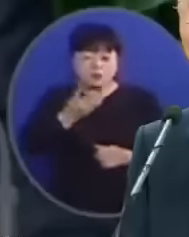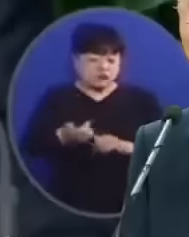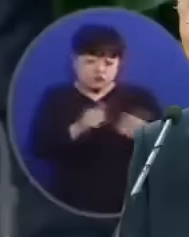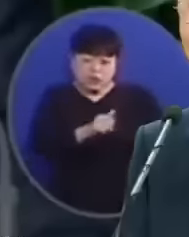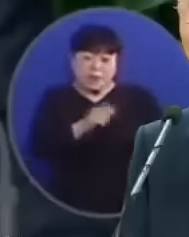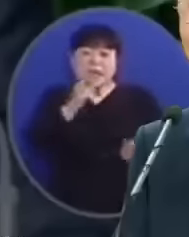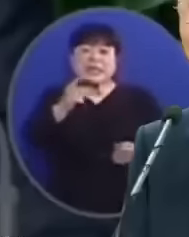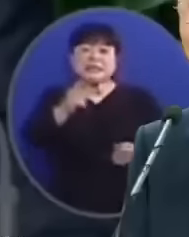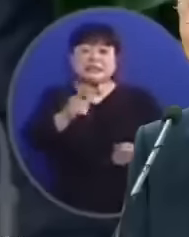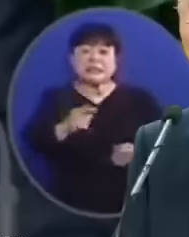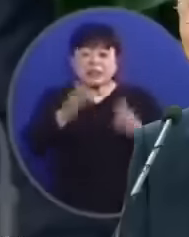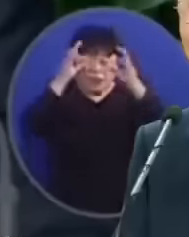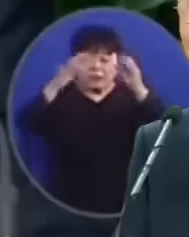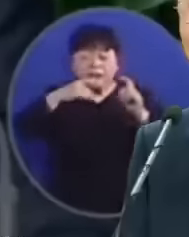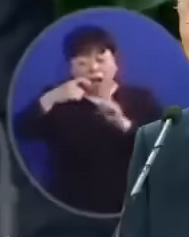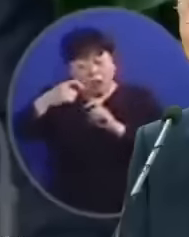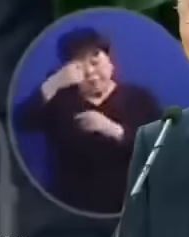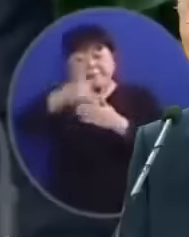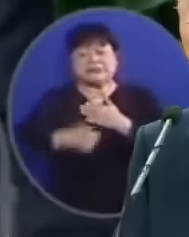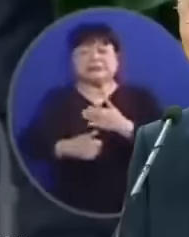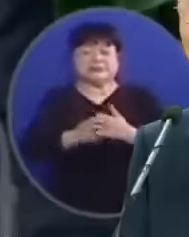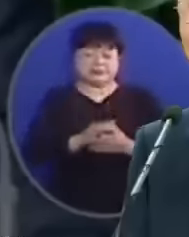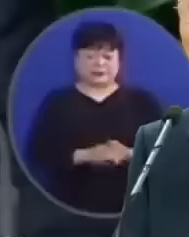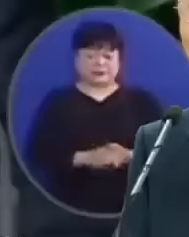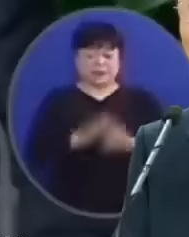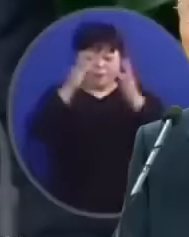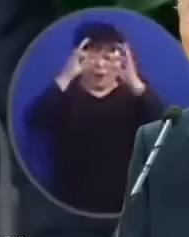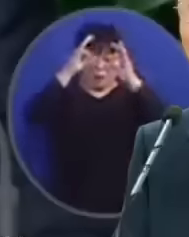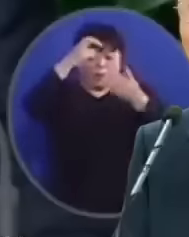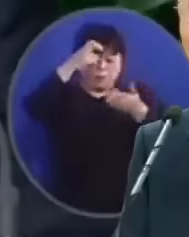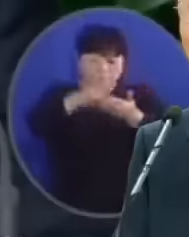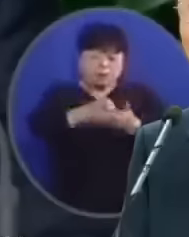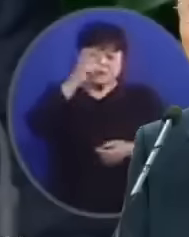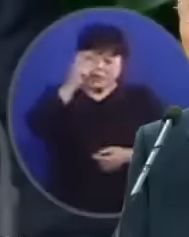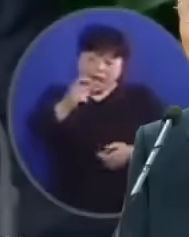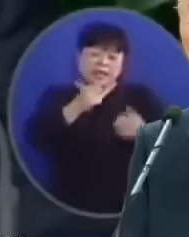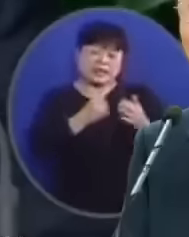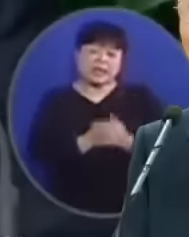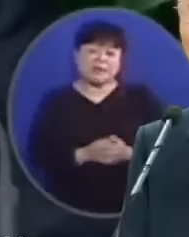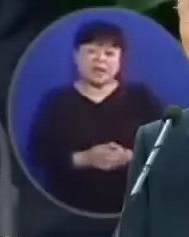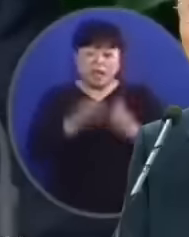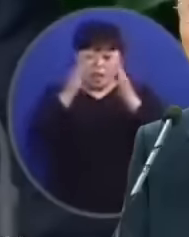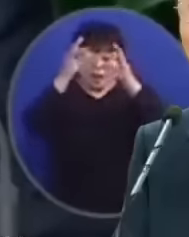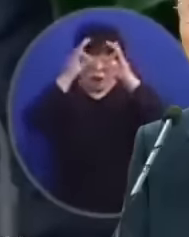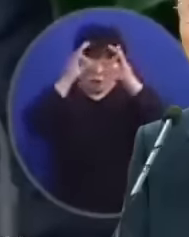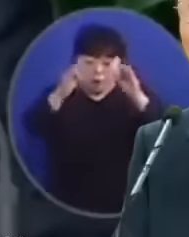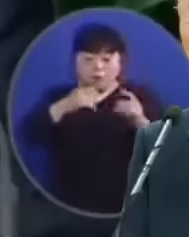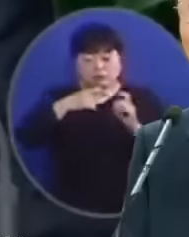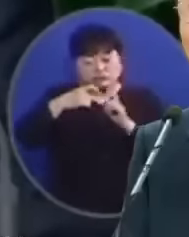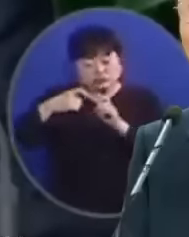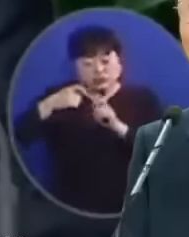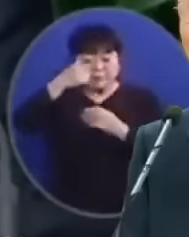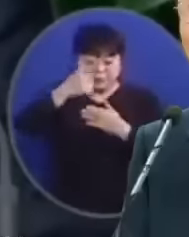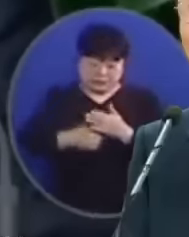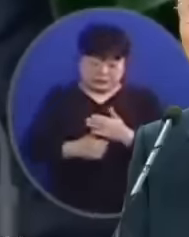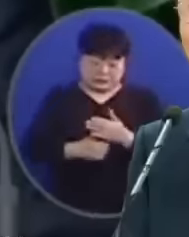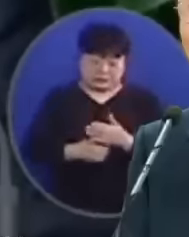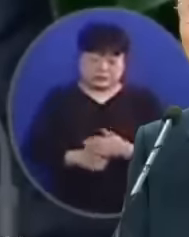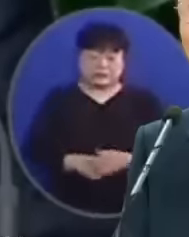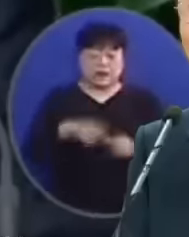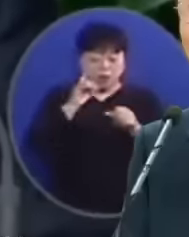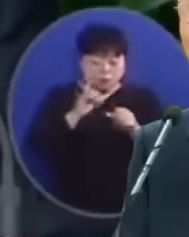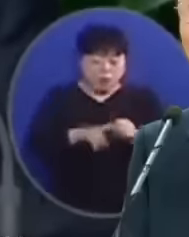것에 끌려가는 것입니다. 얼마나 바라봄의 법칙이 강하든지 바라보는 것에 내가 끌려가고 바라본